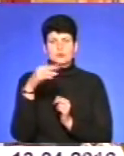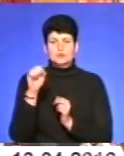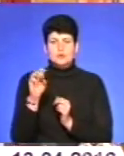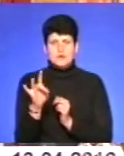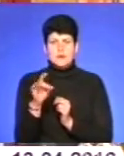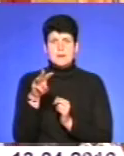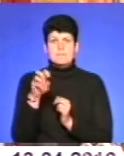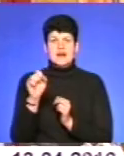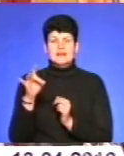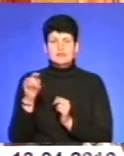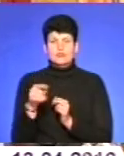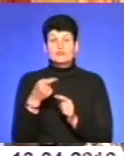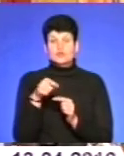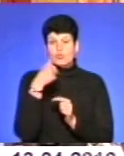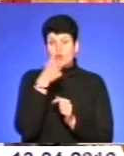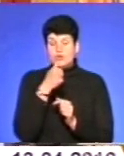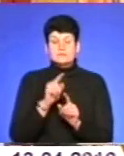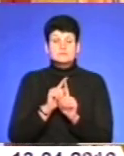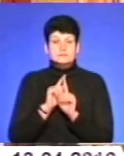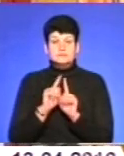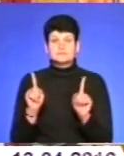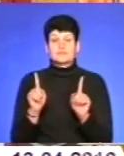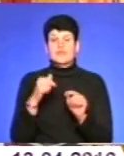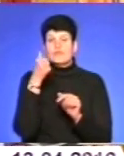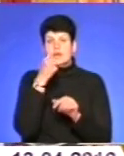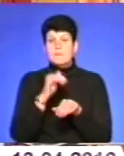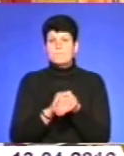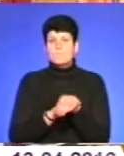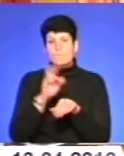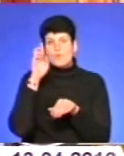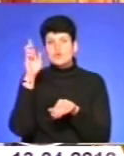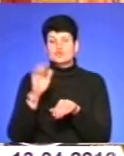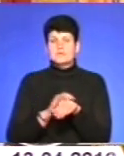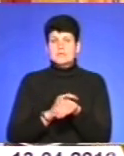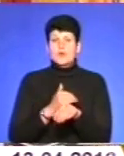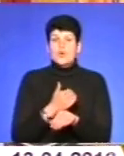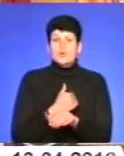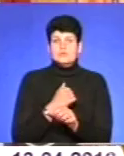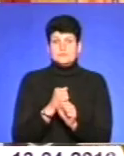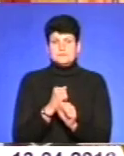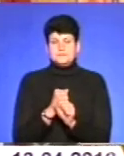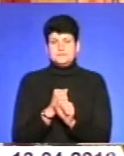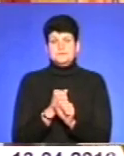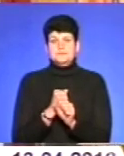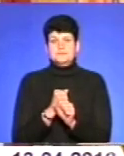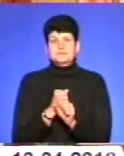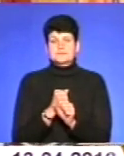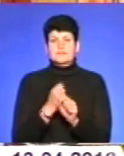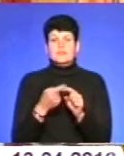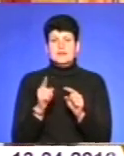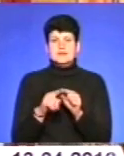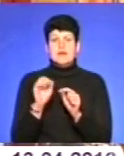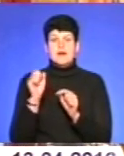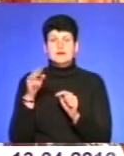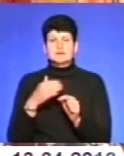спосіб, в рік Божого Милосердя, ми хочемо здійснити цей акт нашої